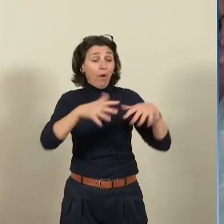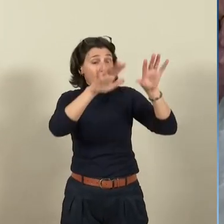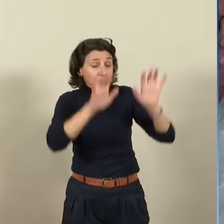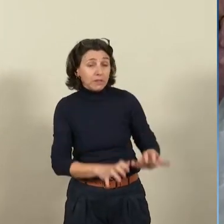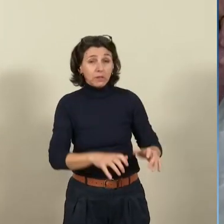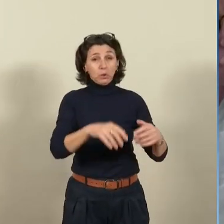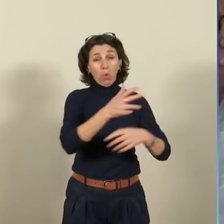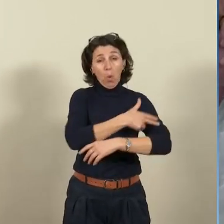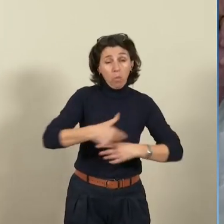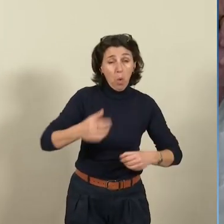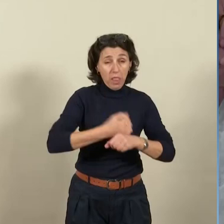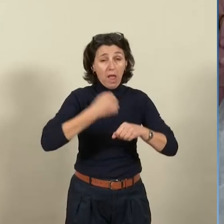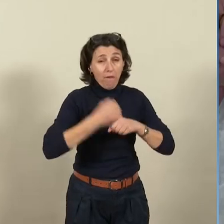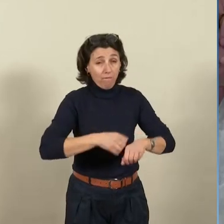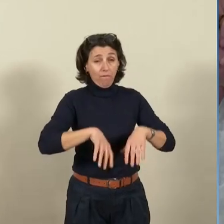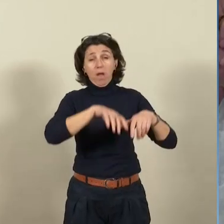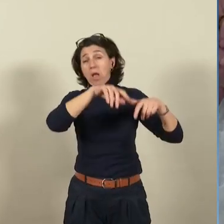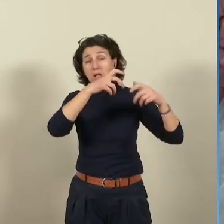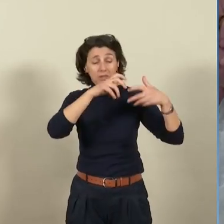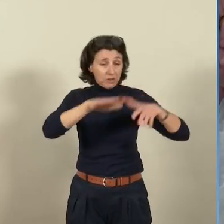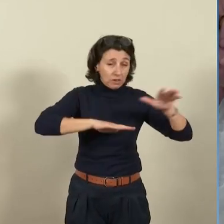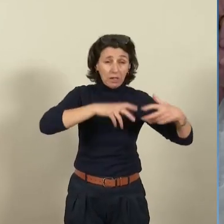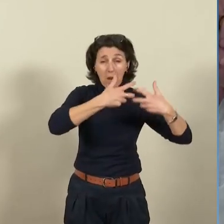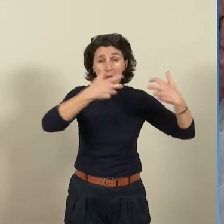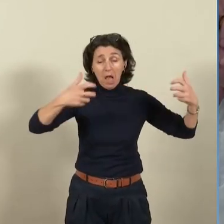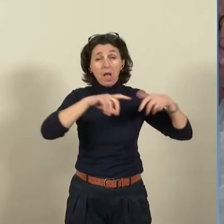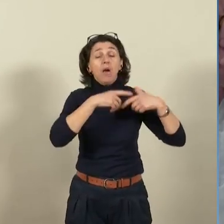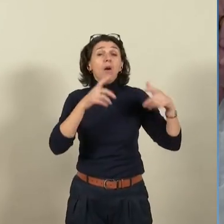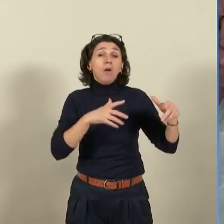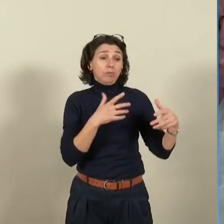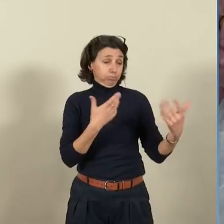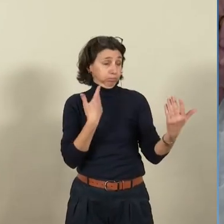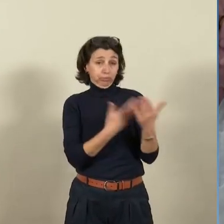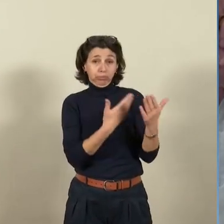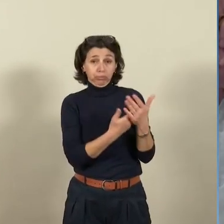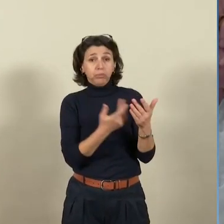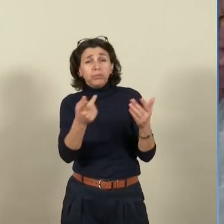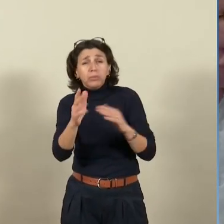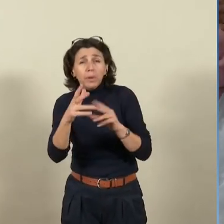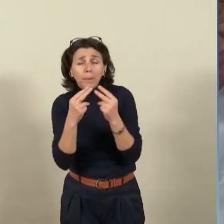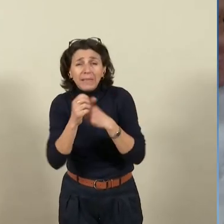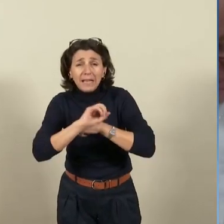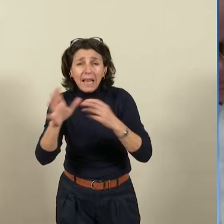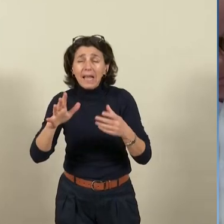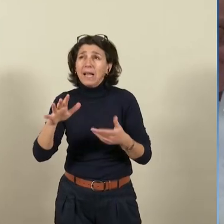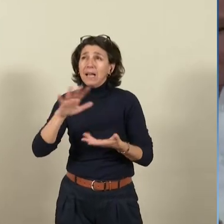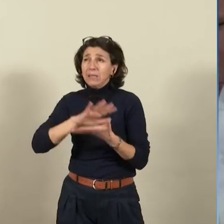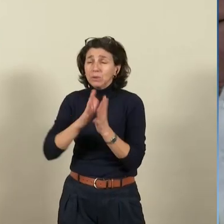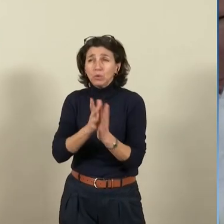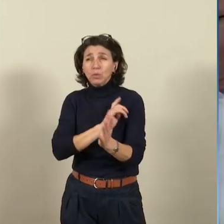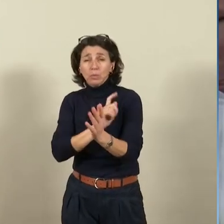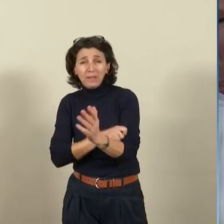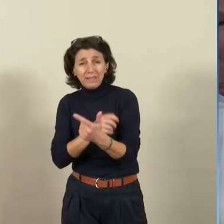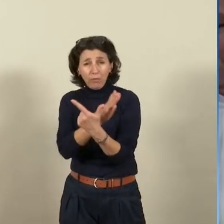problème vous expliquez ainsi que le soutien de la Ville de Grenoble aux associations sportives est de deux ordres avant d'énumérer